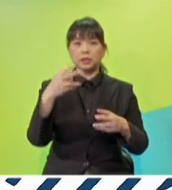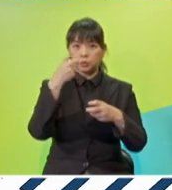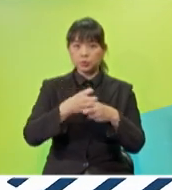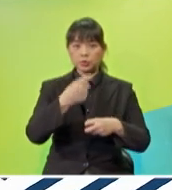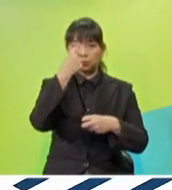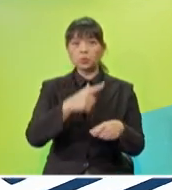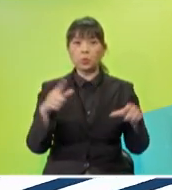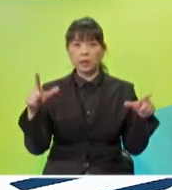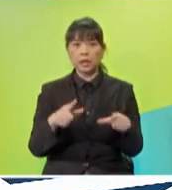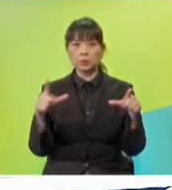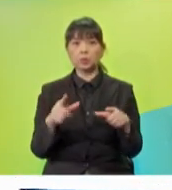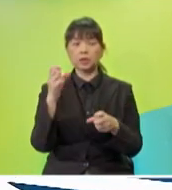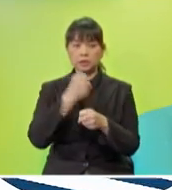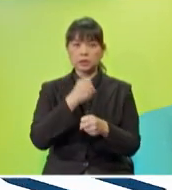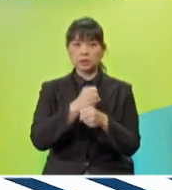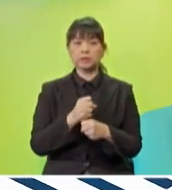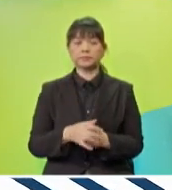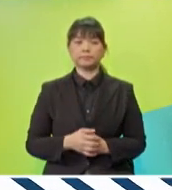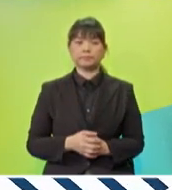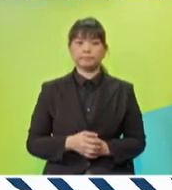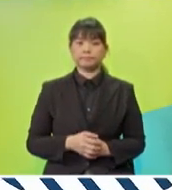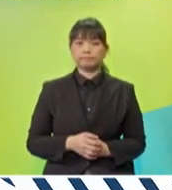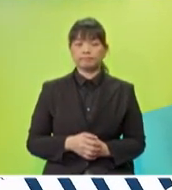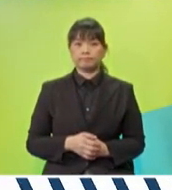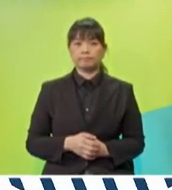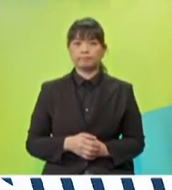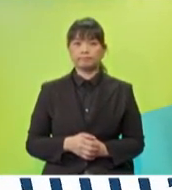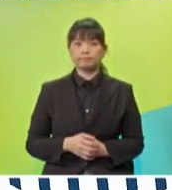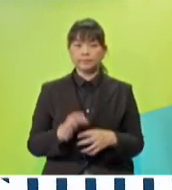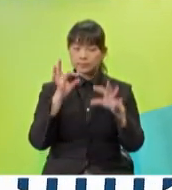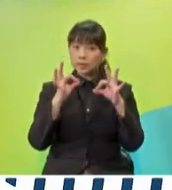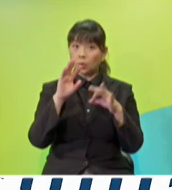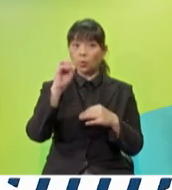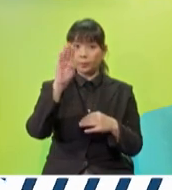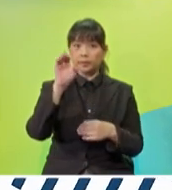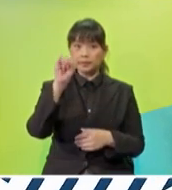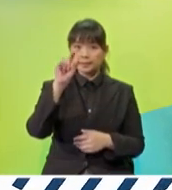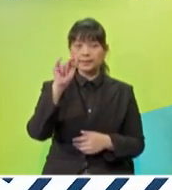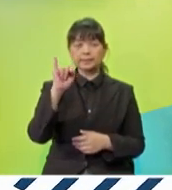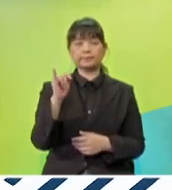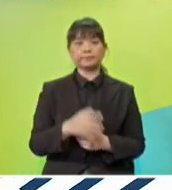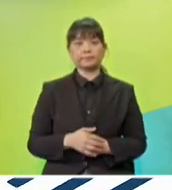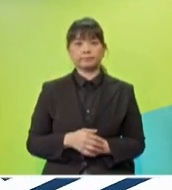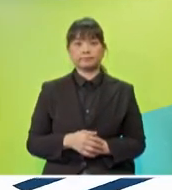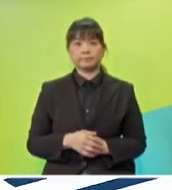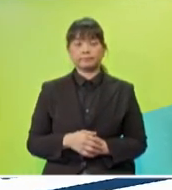kerja senang mendapat penyakit susah melakukan kejauhan hebat jawabannya